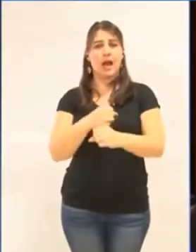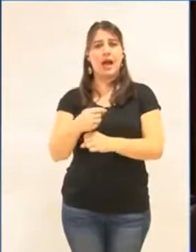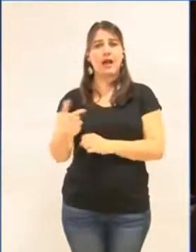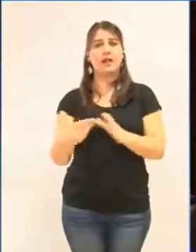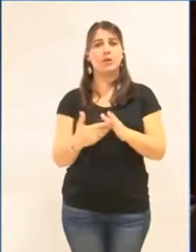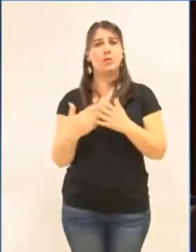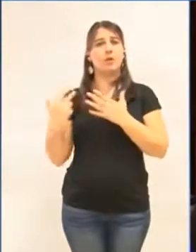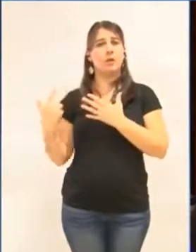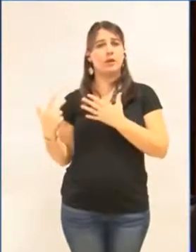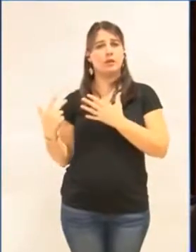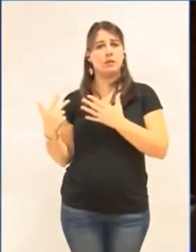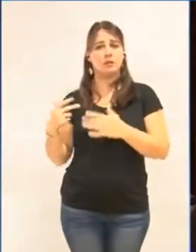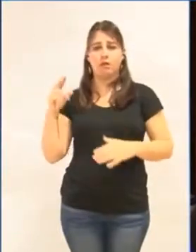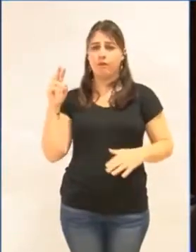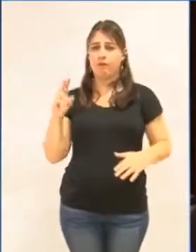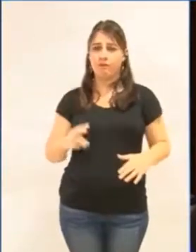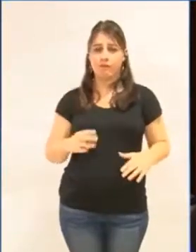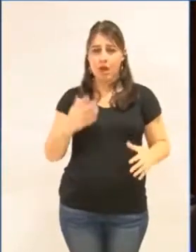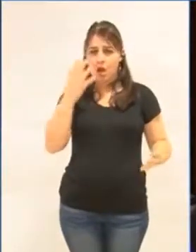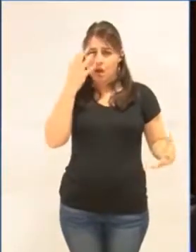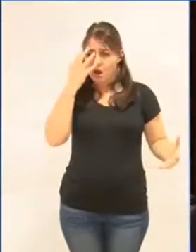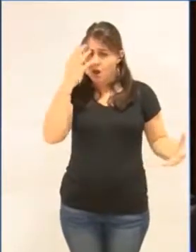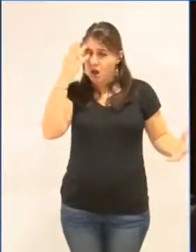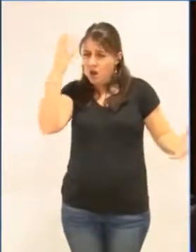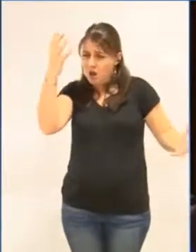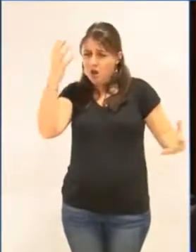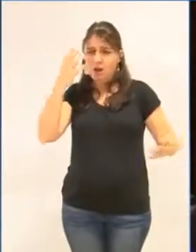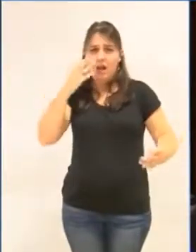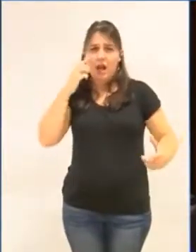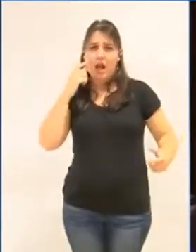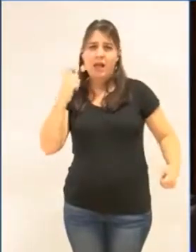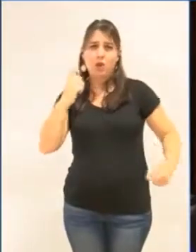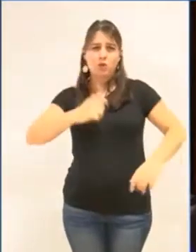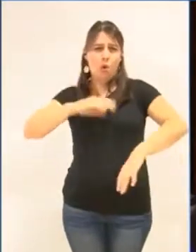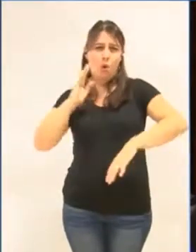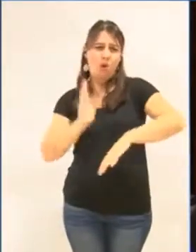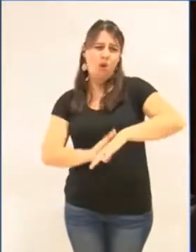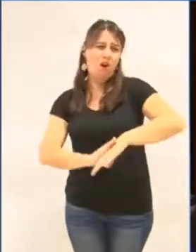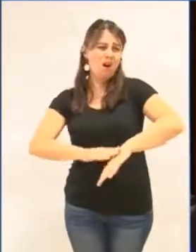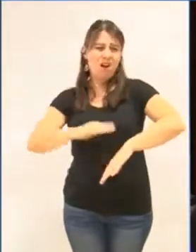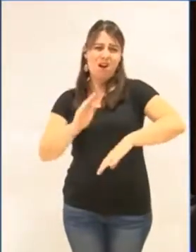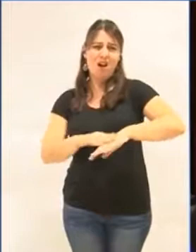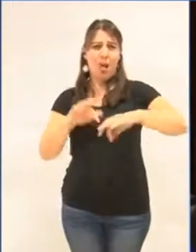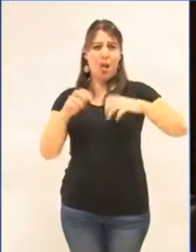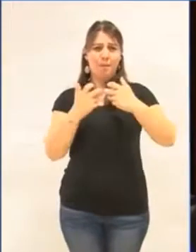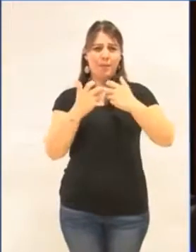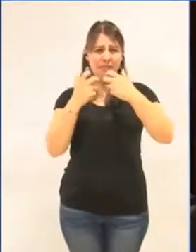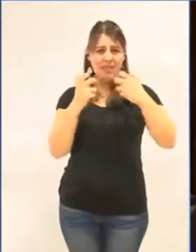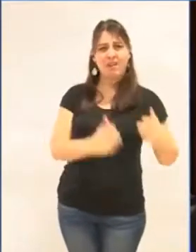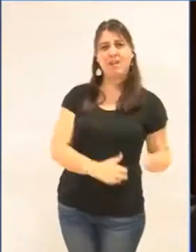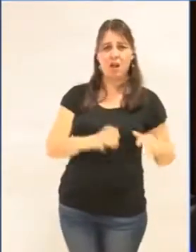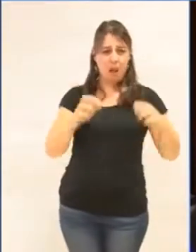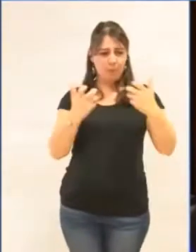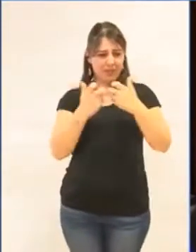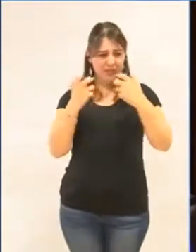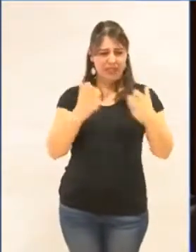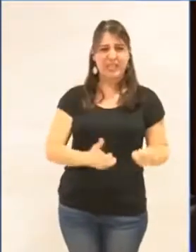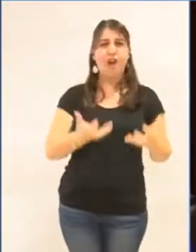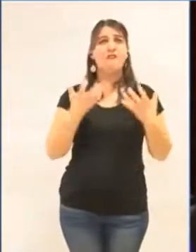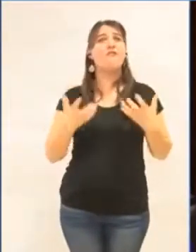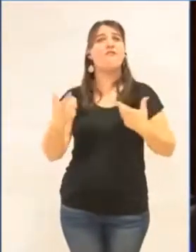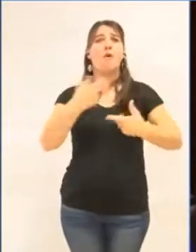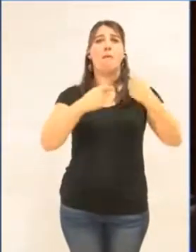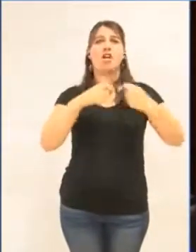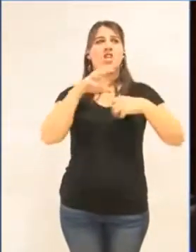étions submergés d'alertes sur des prix trop bas visant à obtenir des marchés à tout prix de la